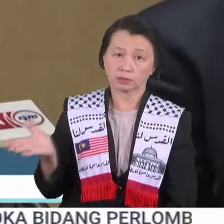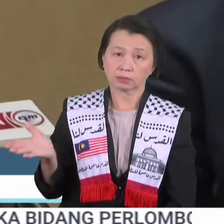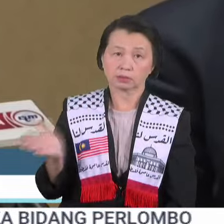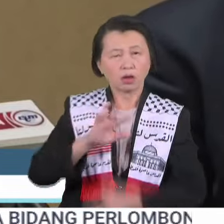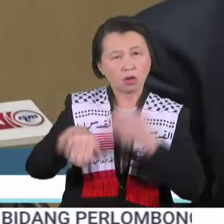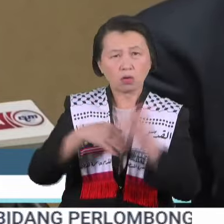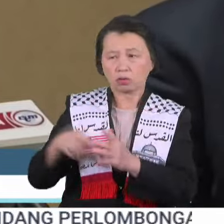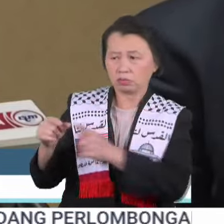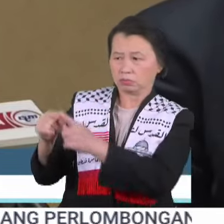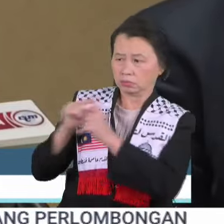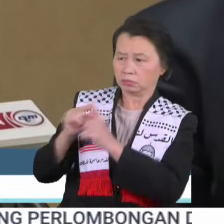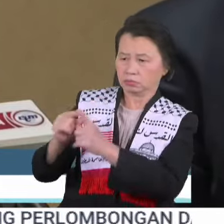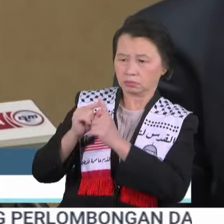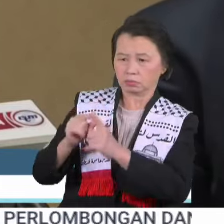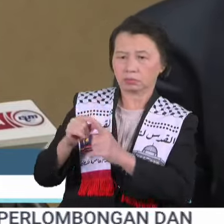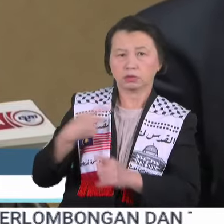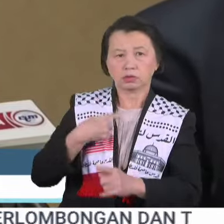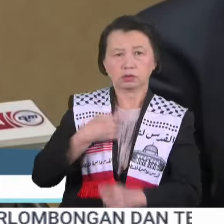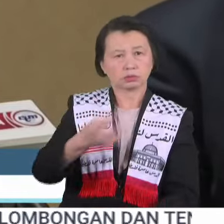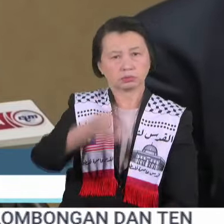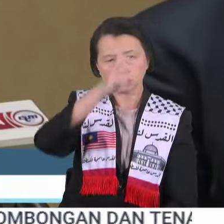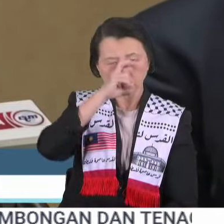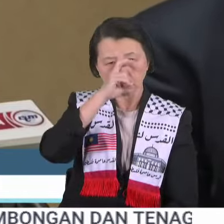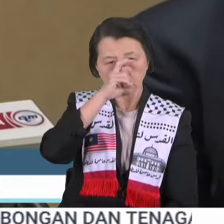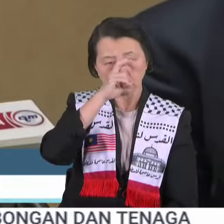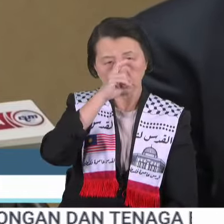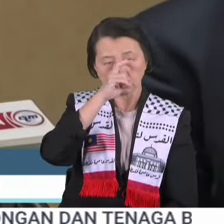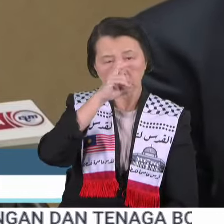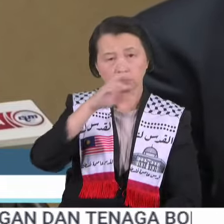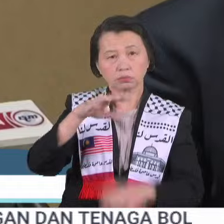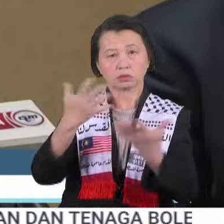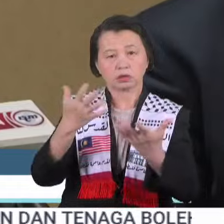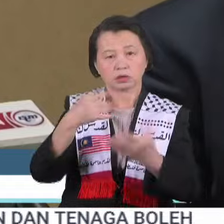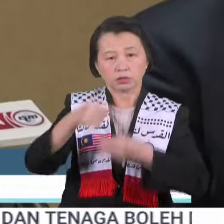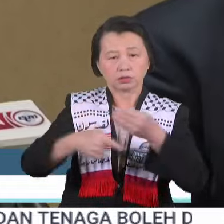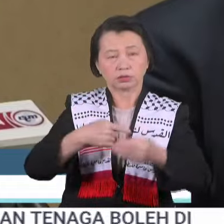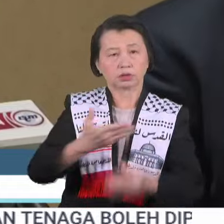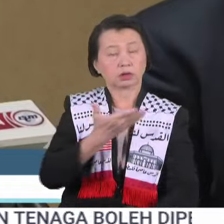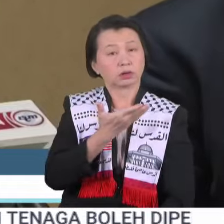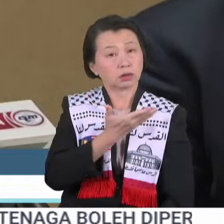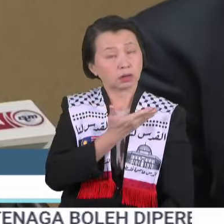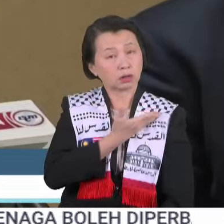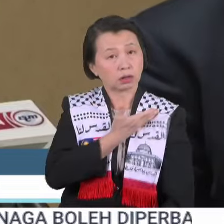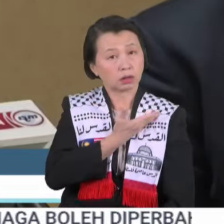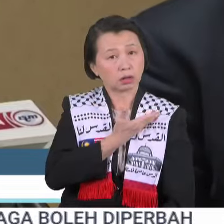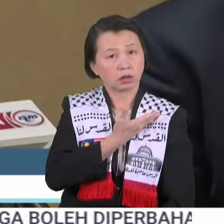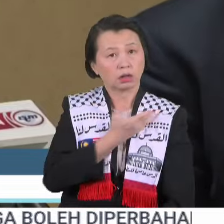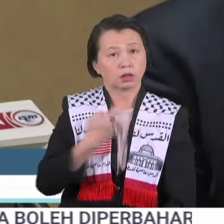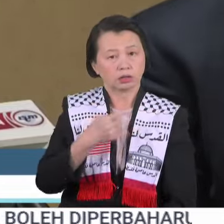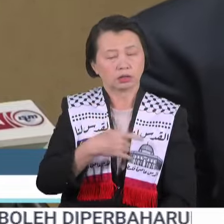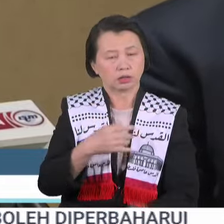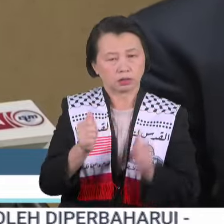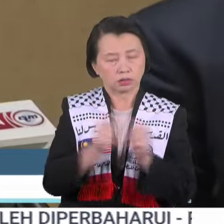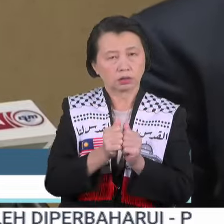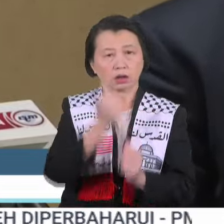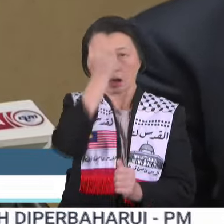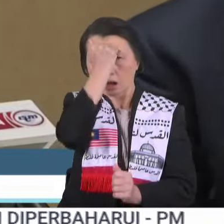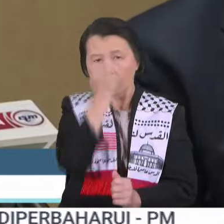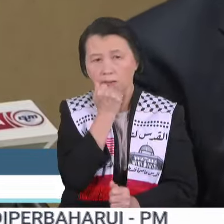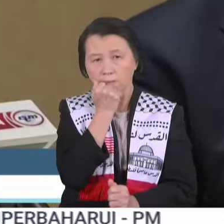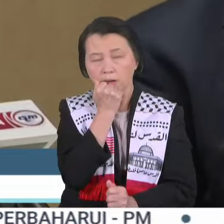segala kenyataan kita yang tegas yang diakui oleh dunia dalam soal Gaza, pertemuan kita dengan pimpinan Hamas yang